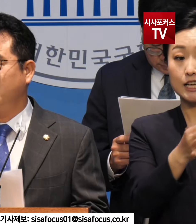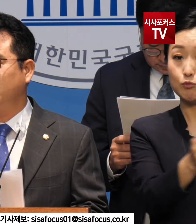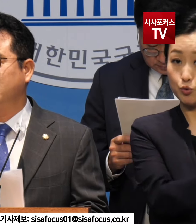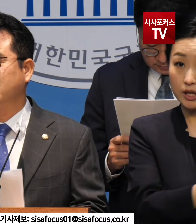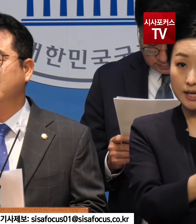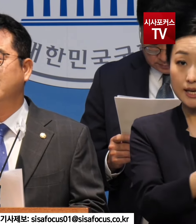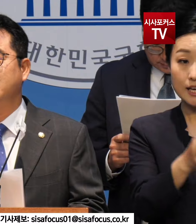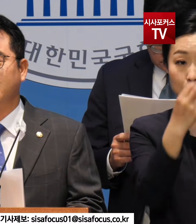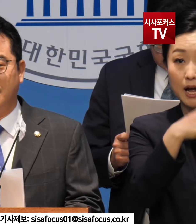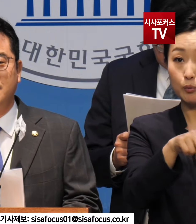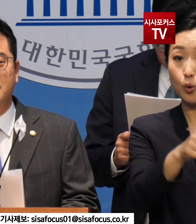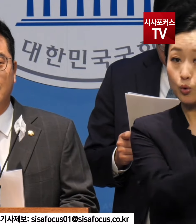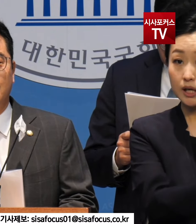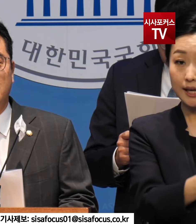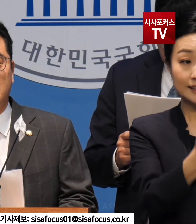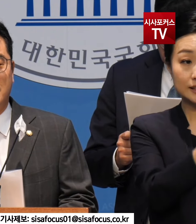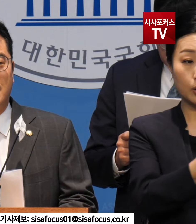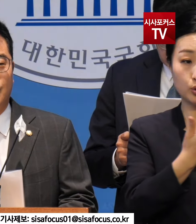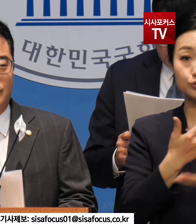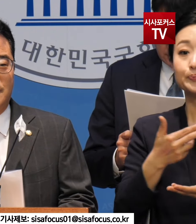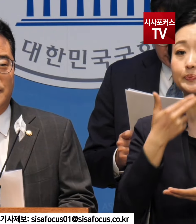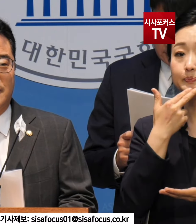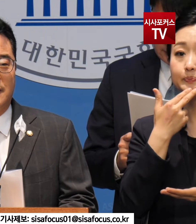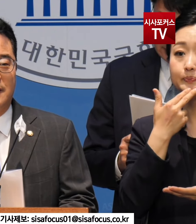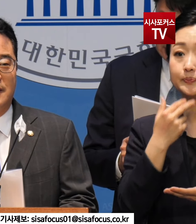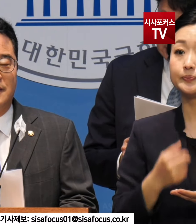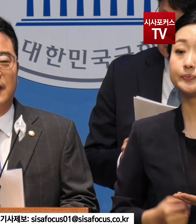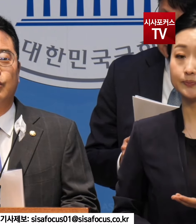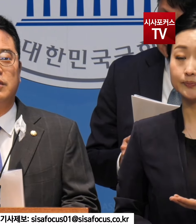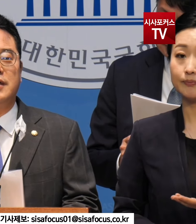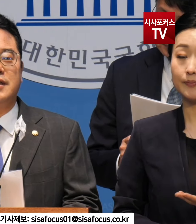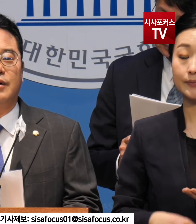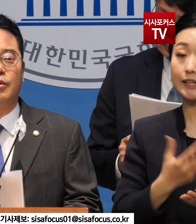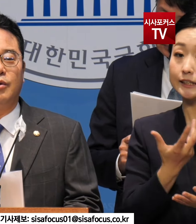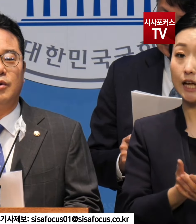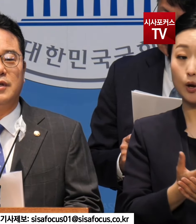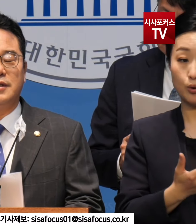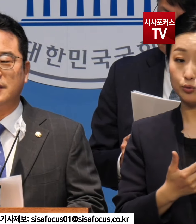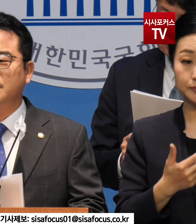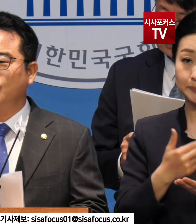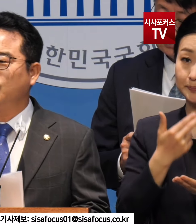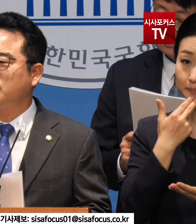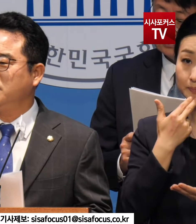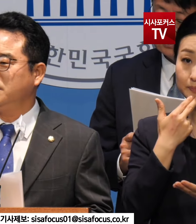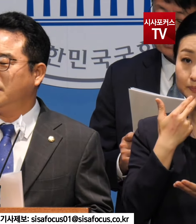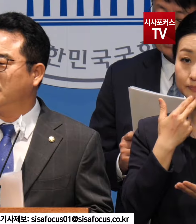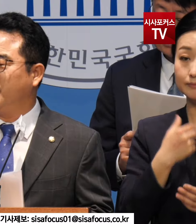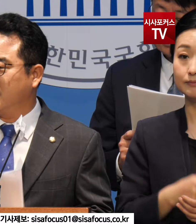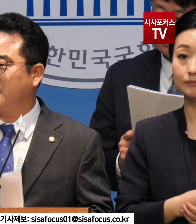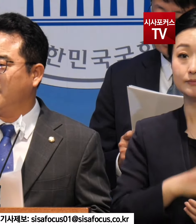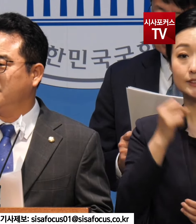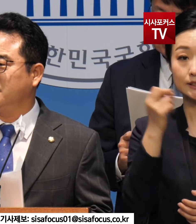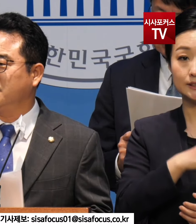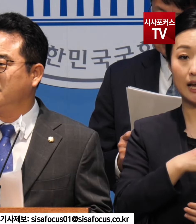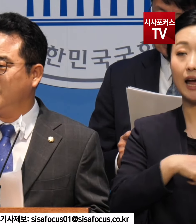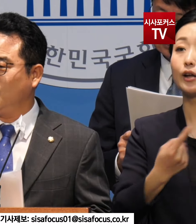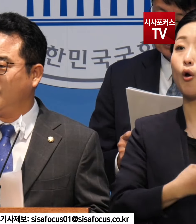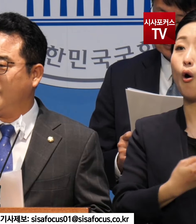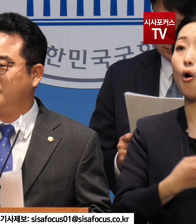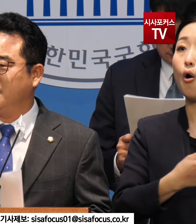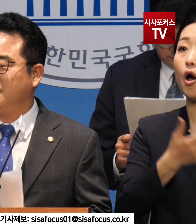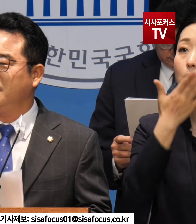금융위하고 금감원은 전혀 자료를 내지 않고 있습니다. 자료를 내지 않고 그냥 욕을 얻어먹겠다라는